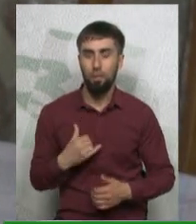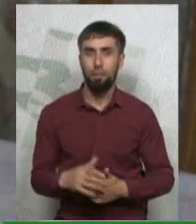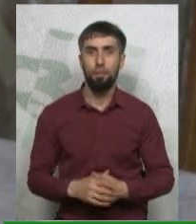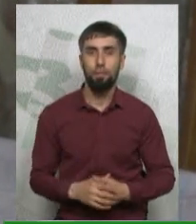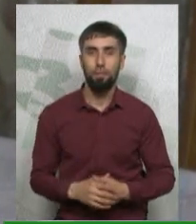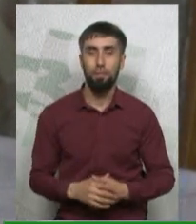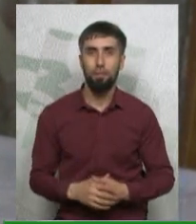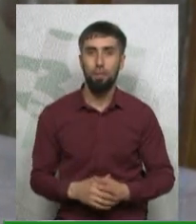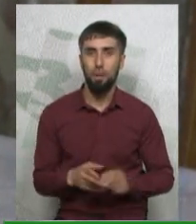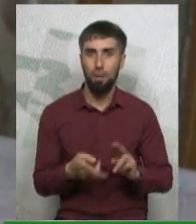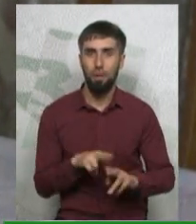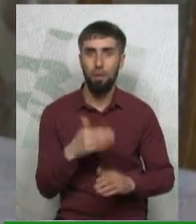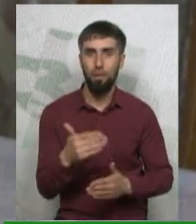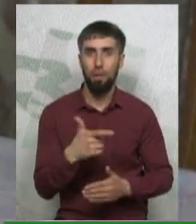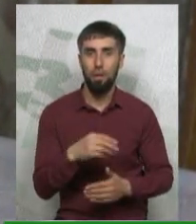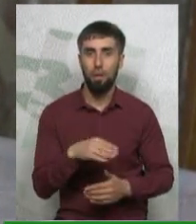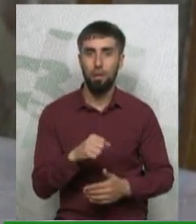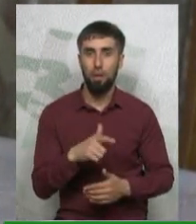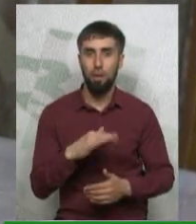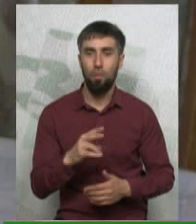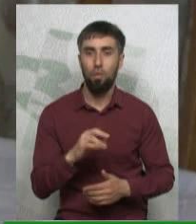здравствуйте. Это вы Гетагазов Осман? Да, я говорю, я.